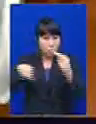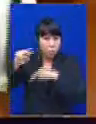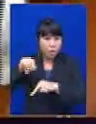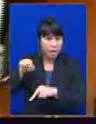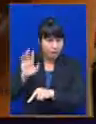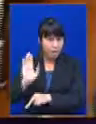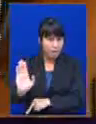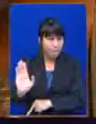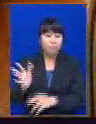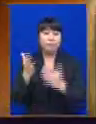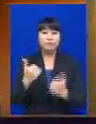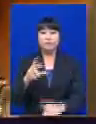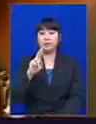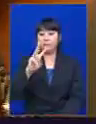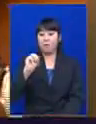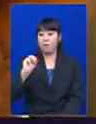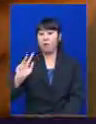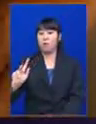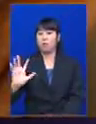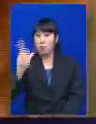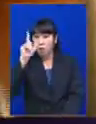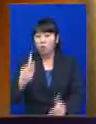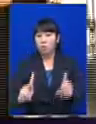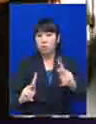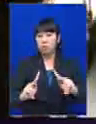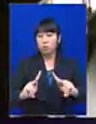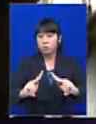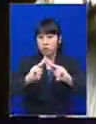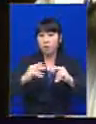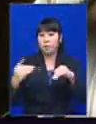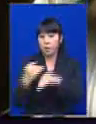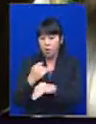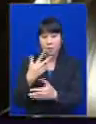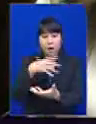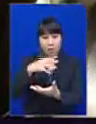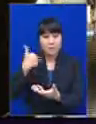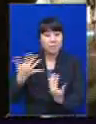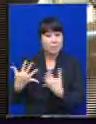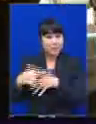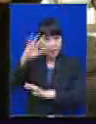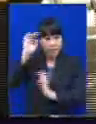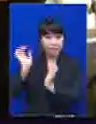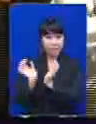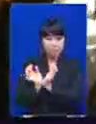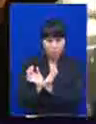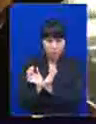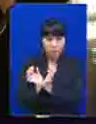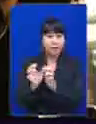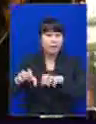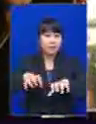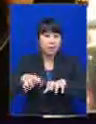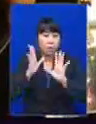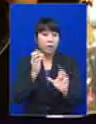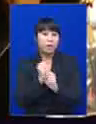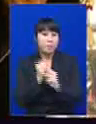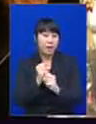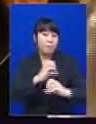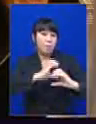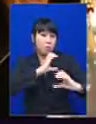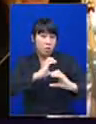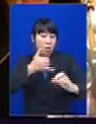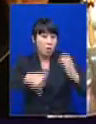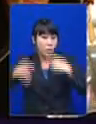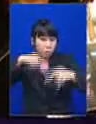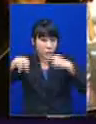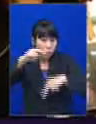รัฐมนตรีช่วยว่าการกระทรวงคมนาคมก็เปิดเผยว่าได้มีการประสานงานกับทางเจ้าหน้าที่ตำรวจและได้จัดเจ้าหน้าที่ของบขสออกตรวจสอบ